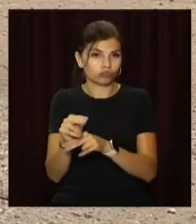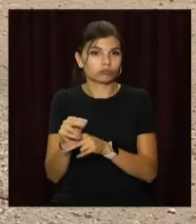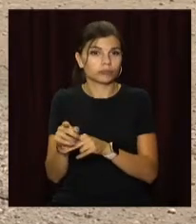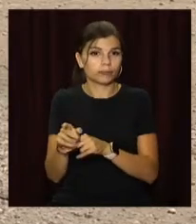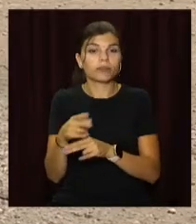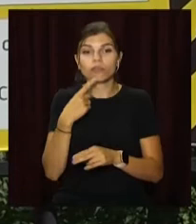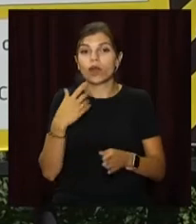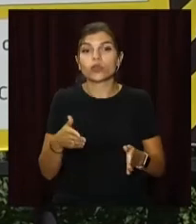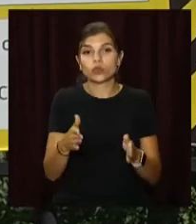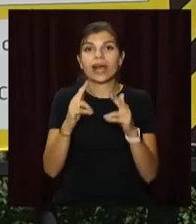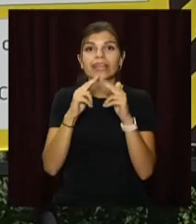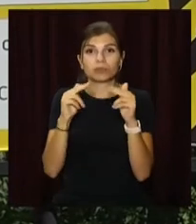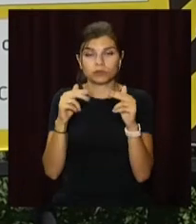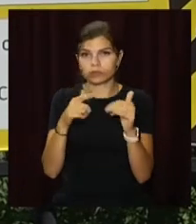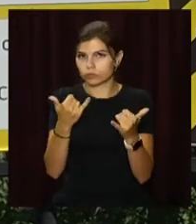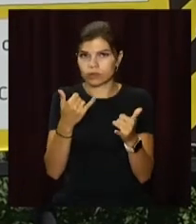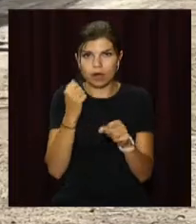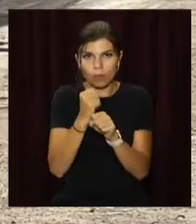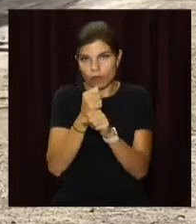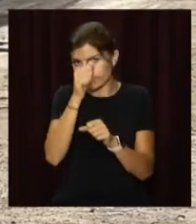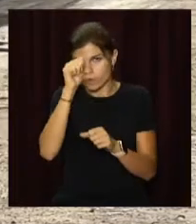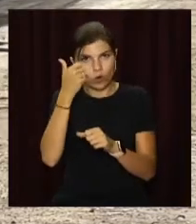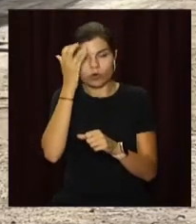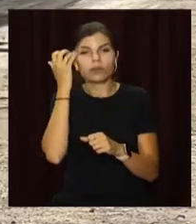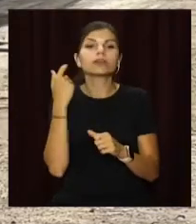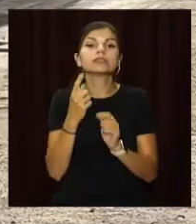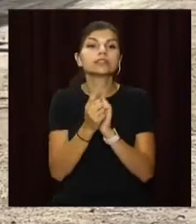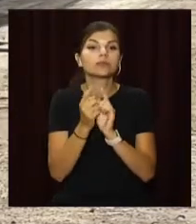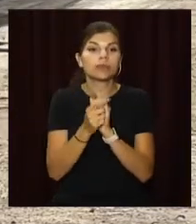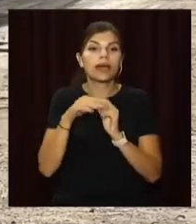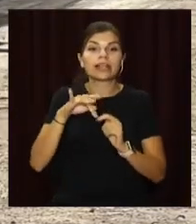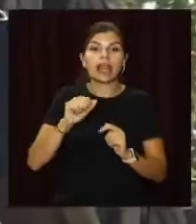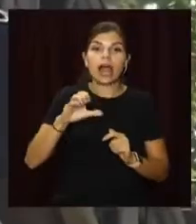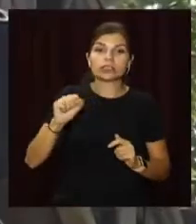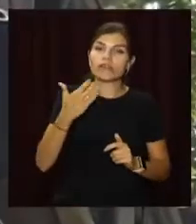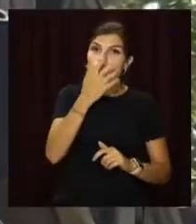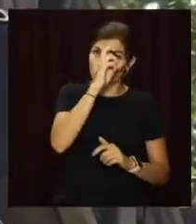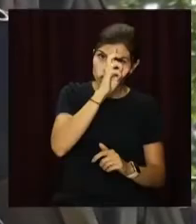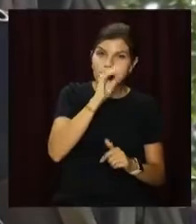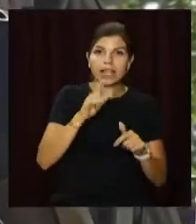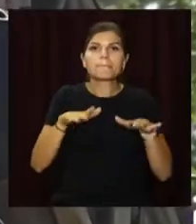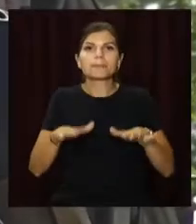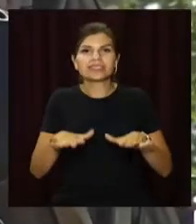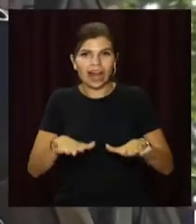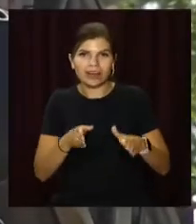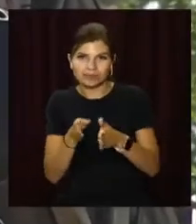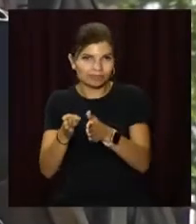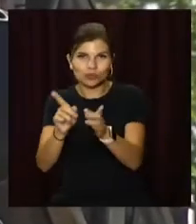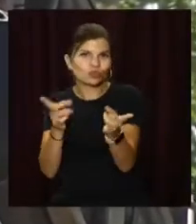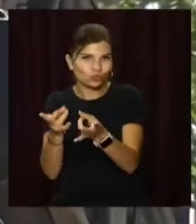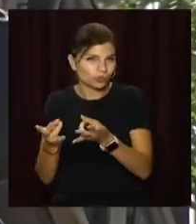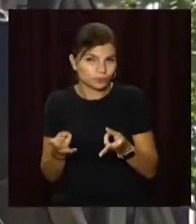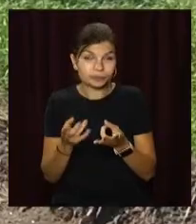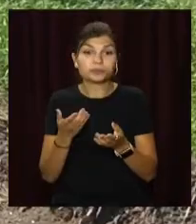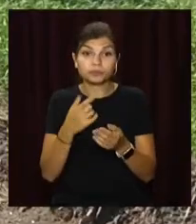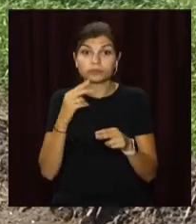На автошляхах Дніпропетровщини кипить робота. Капітально реконструюють як траси державного значення, так і місцеві магістралі. Стартував і